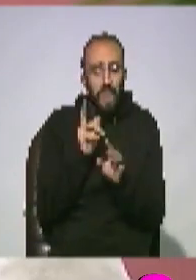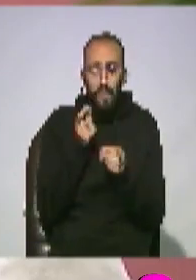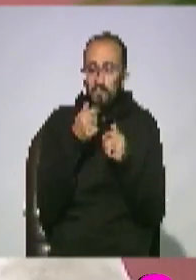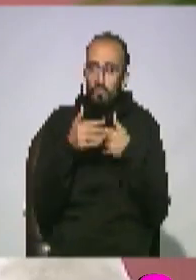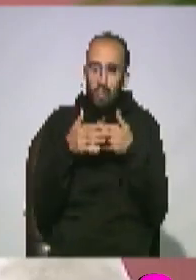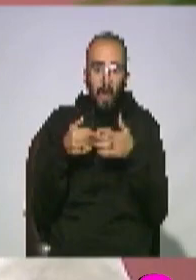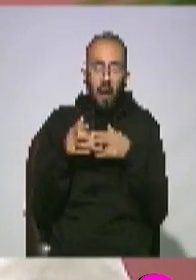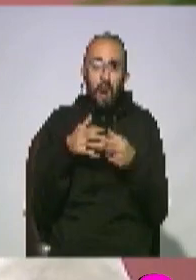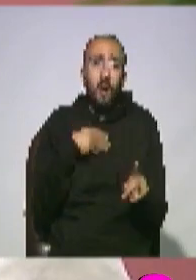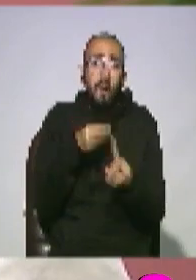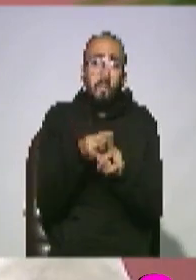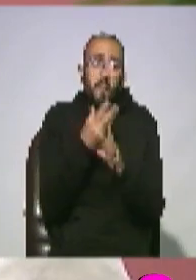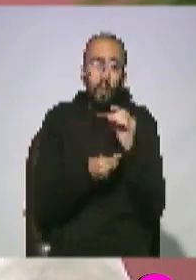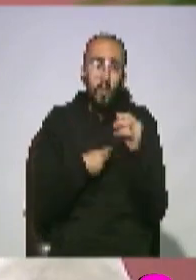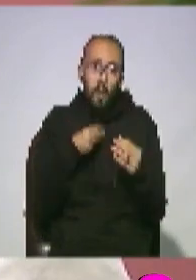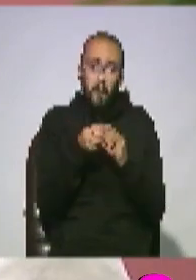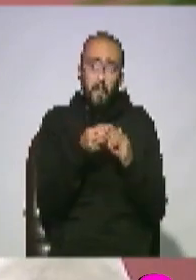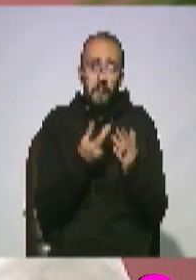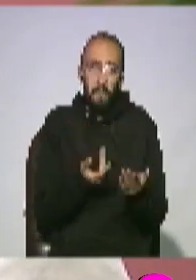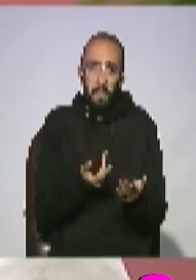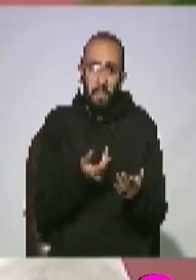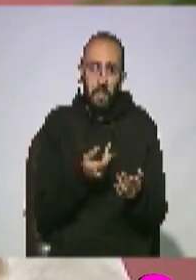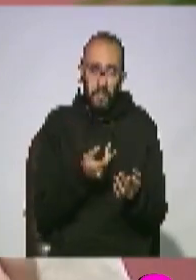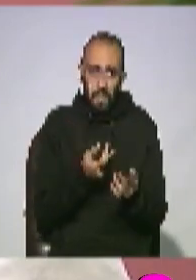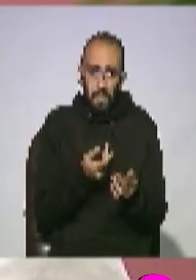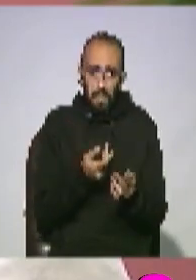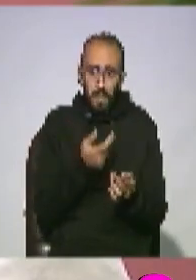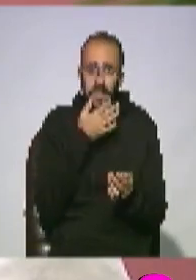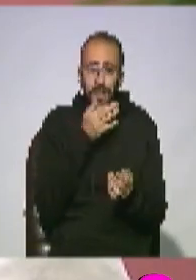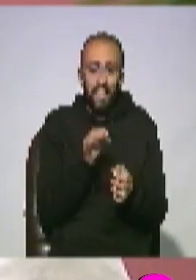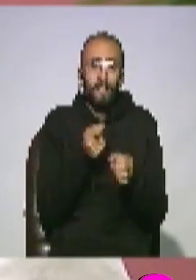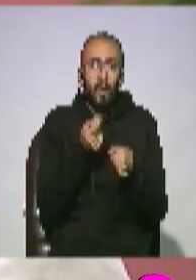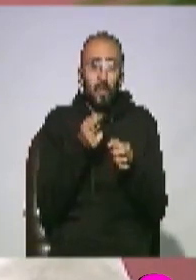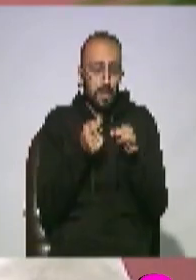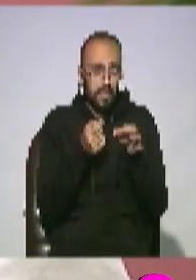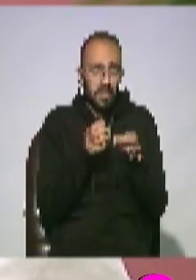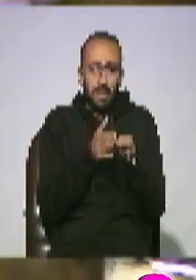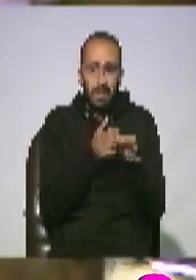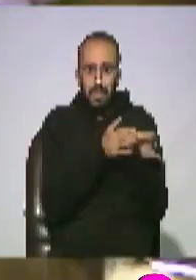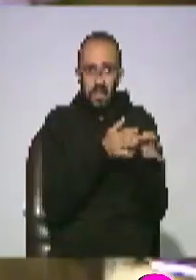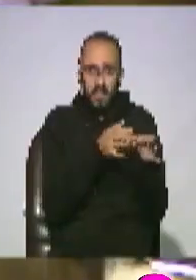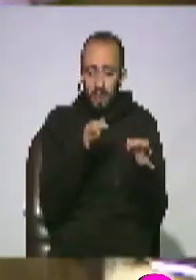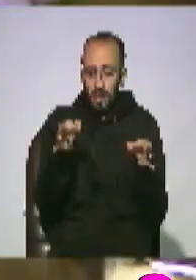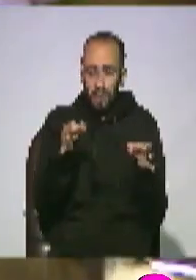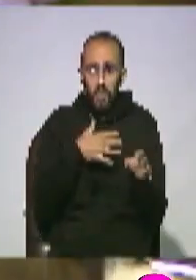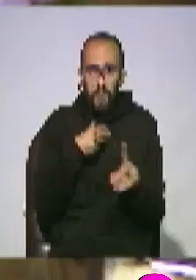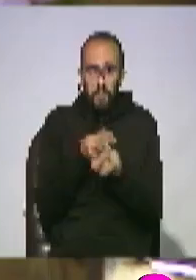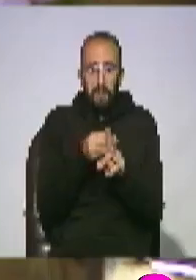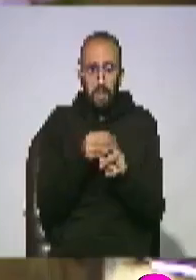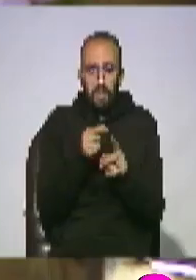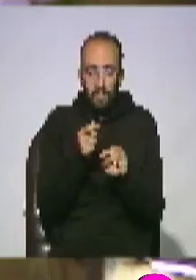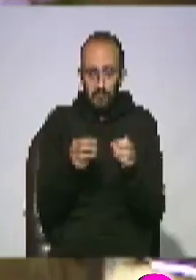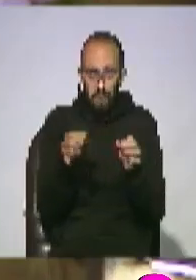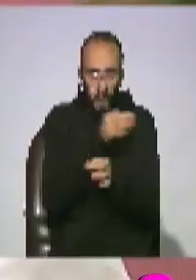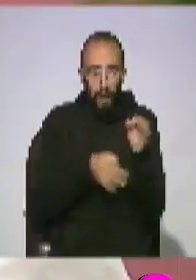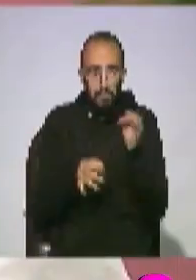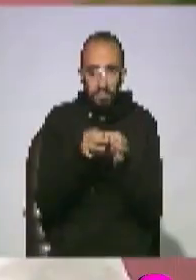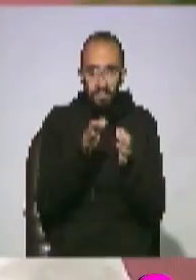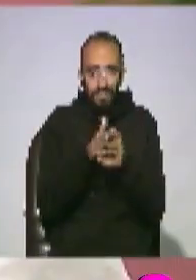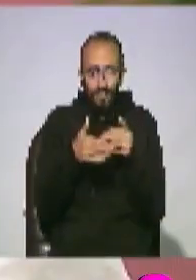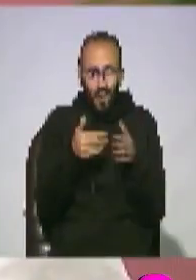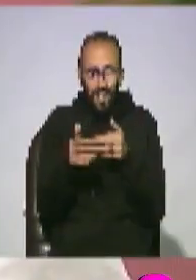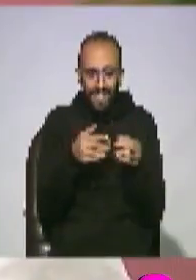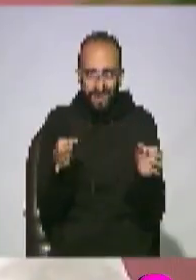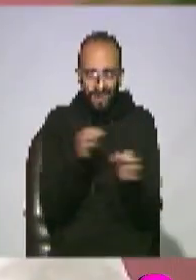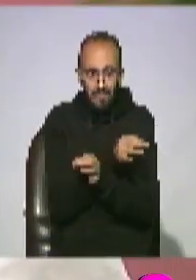علاقة بالحب. الحب عملة والظروف المادية يعني عملة، ما نبدلش العملتين لأن ما فيش